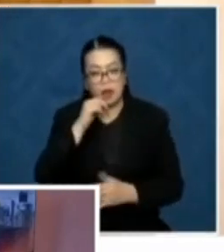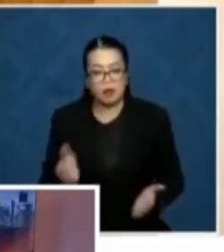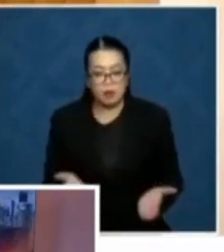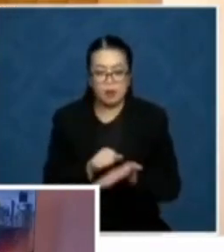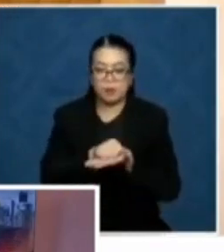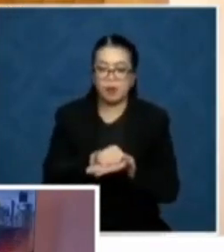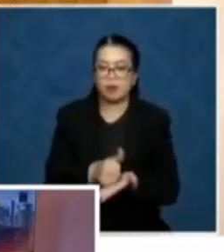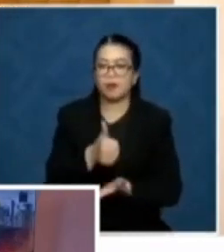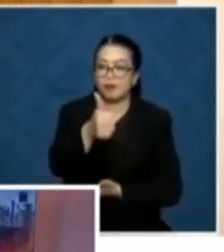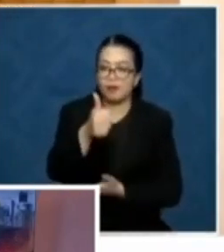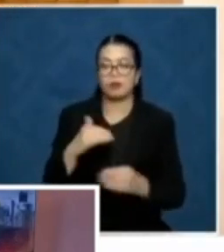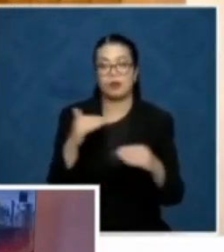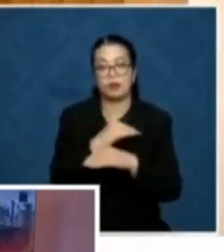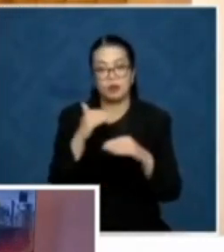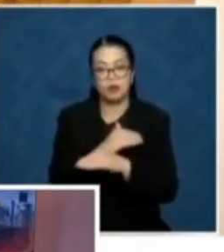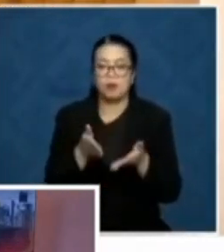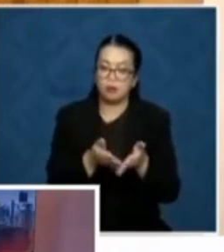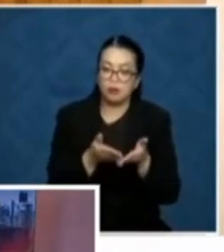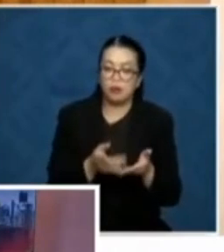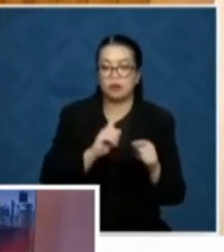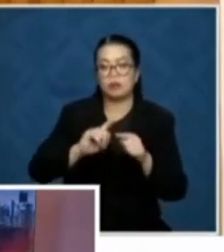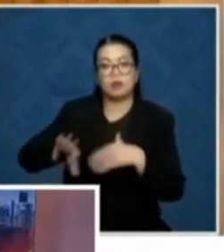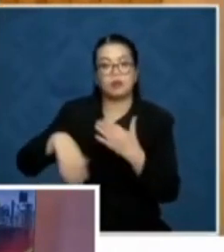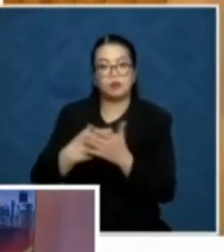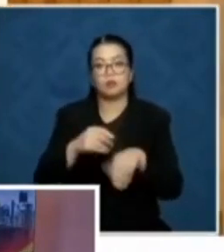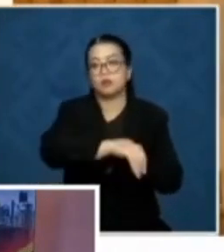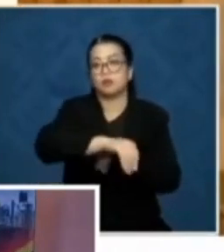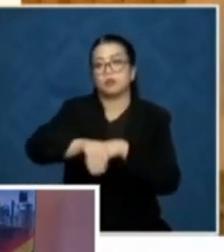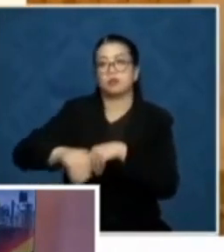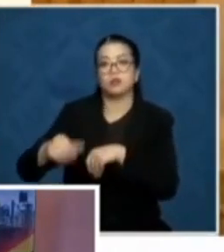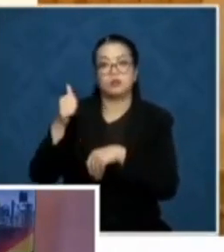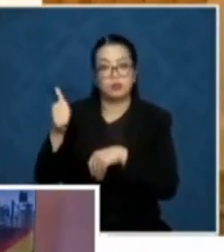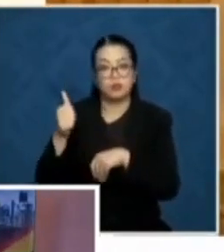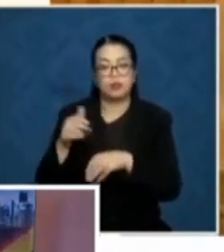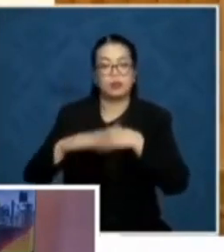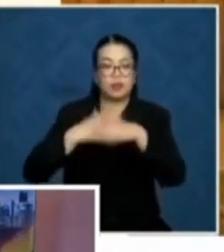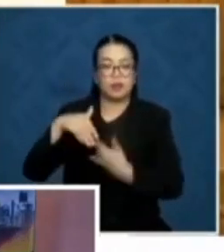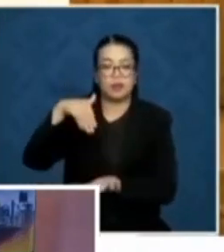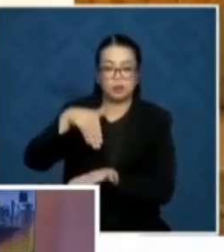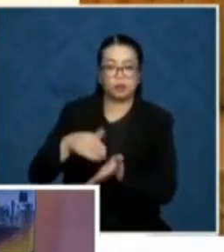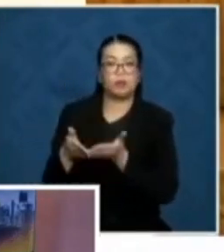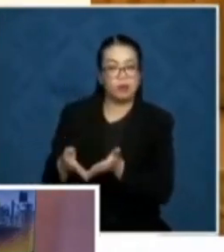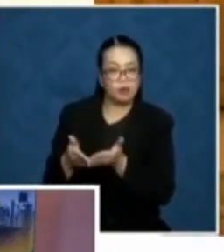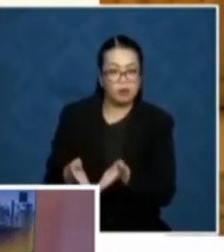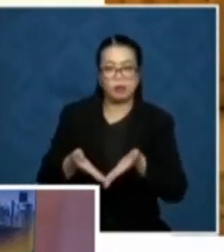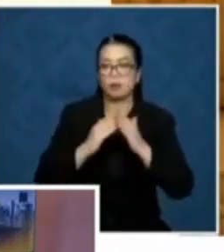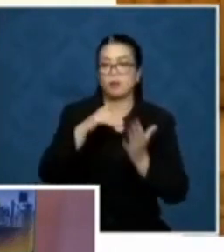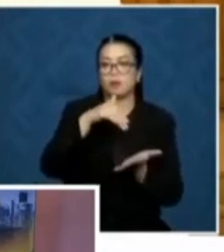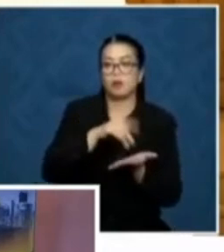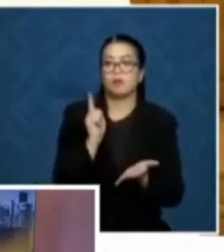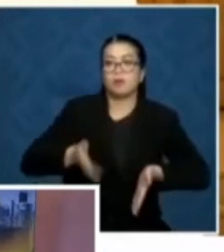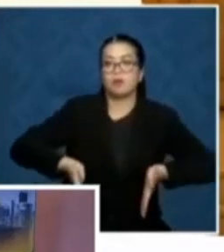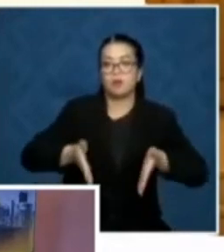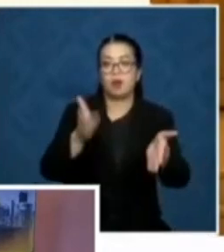ที่นี่เป็นประยุทธ์นี่เป็นเศรษฐาจริงๆมันไม่ใช่ไม่ว่าหน้าไหนก็ตามที่ขึ้นไปอยู่ตำแหน่งนี้หรือไปเป็นฝ่ายบริหารคุณจะหน้าเหมือนประยุท